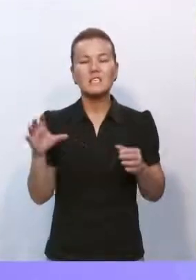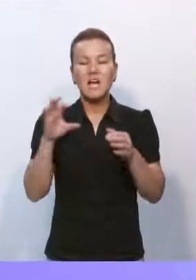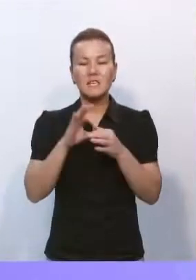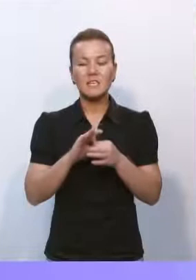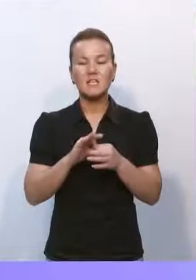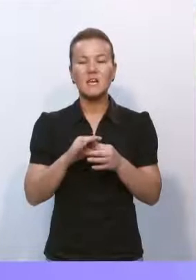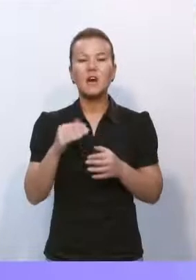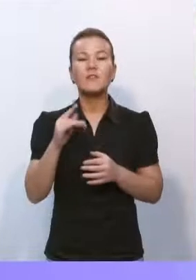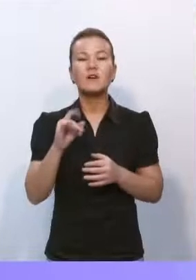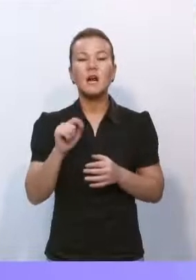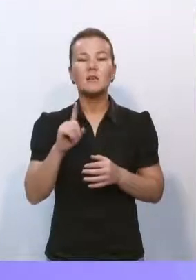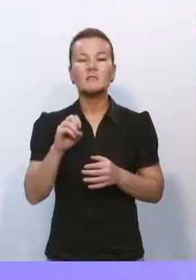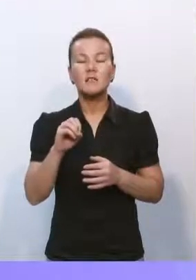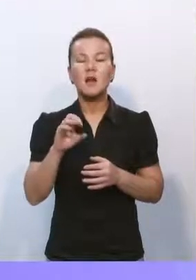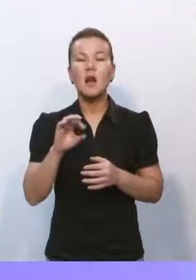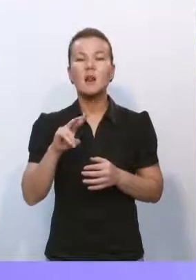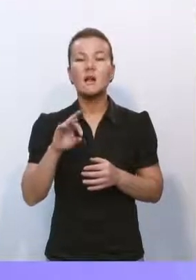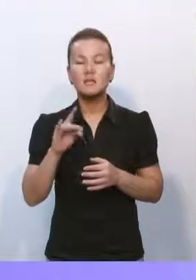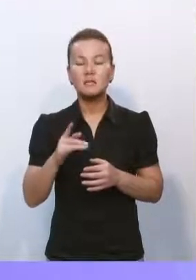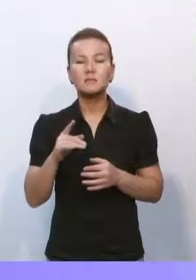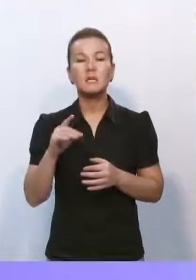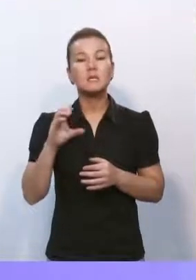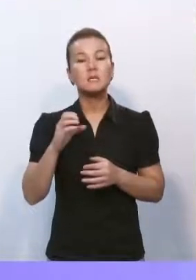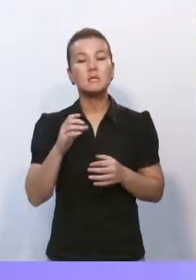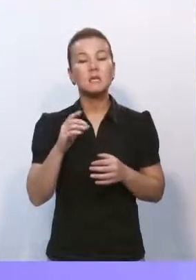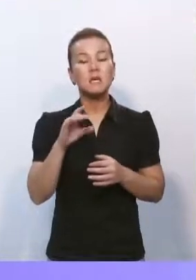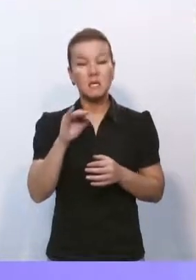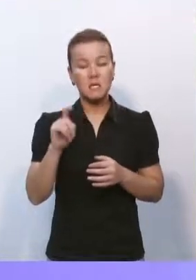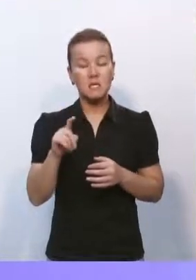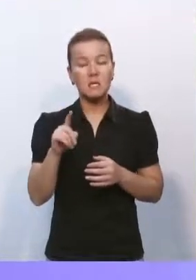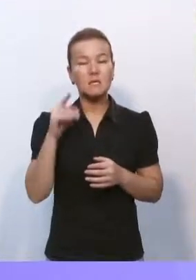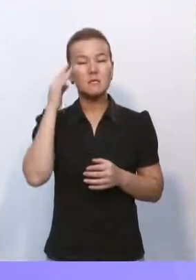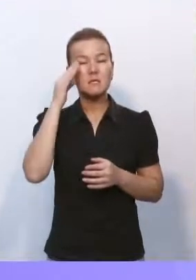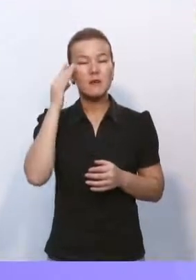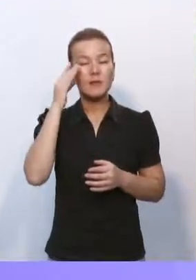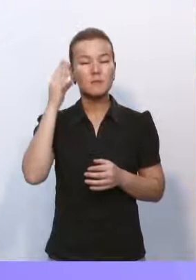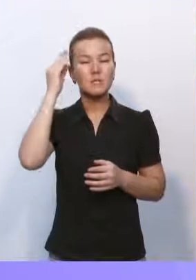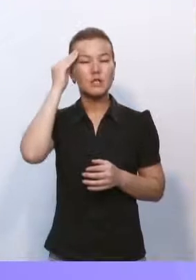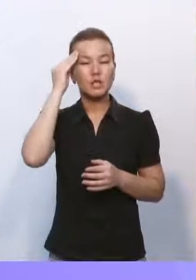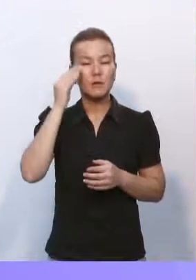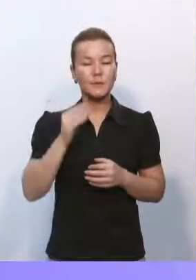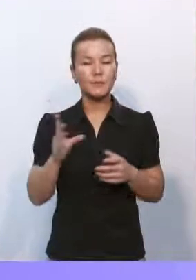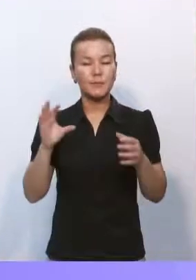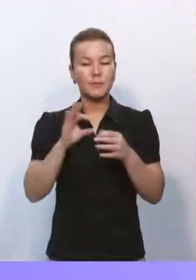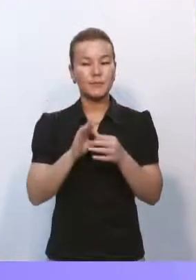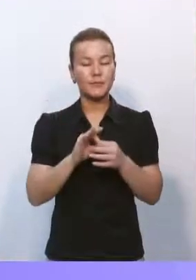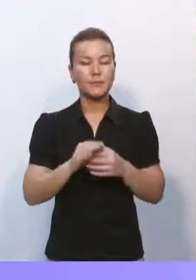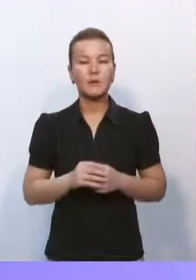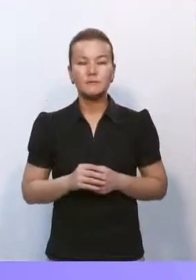соединили фразеологизмы с их смысловым значением.